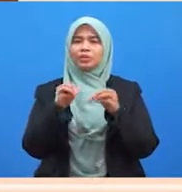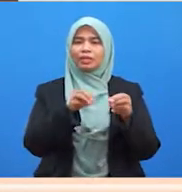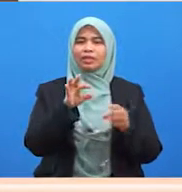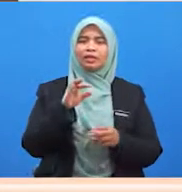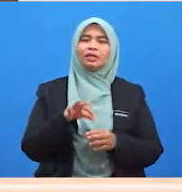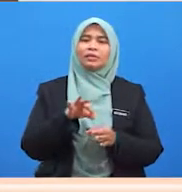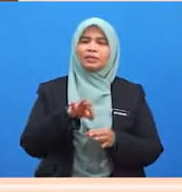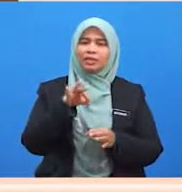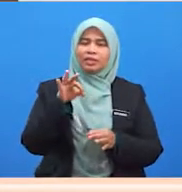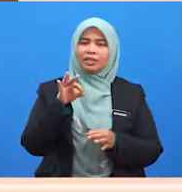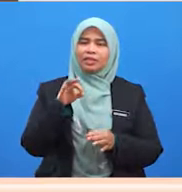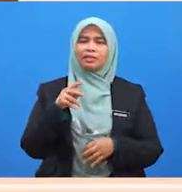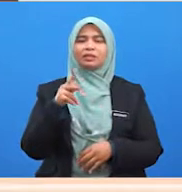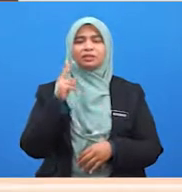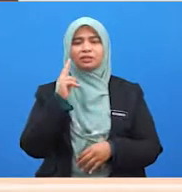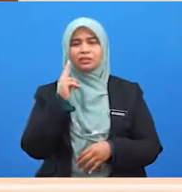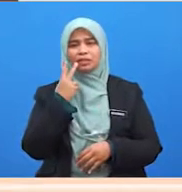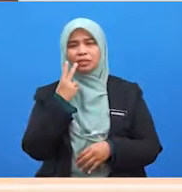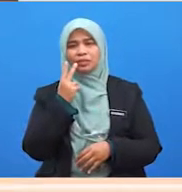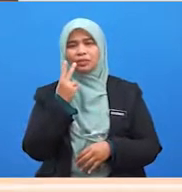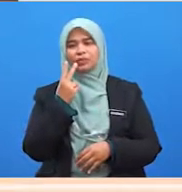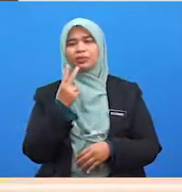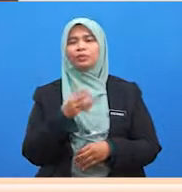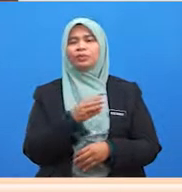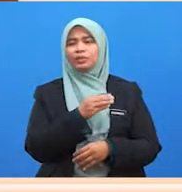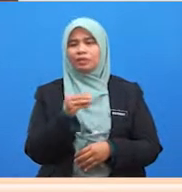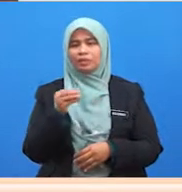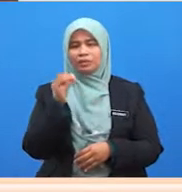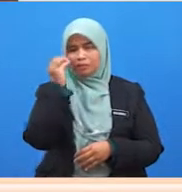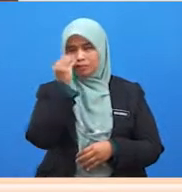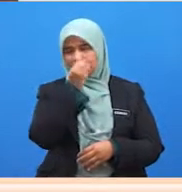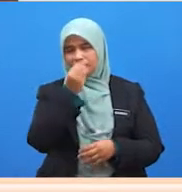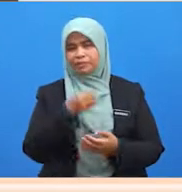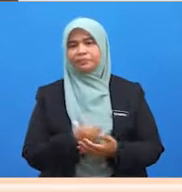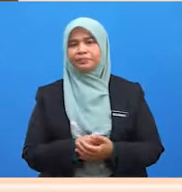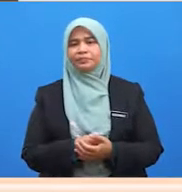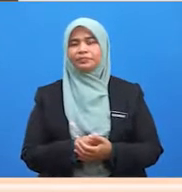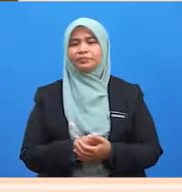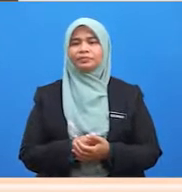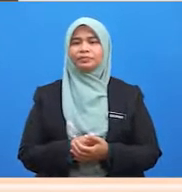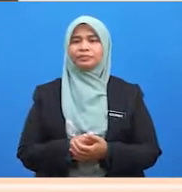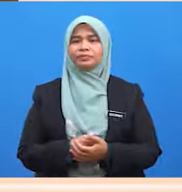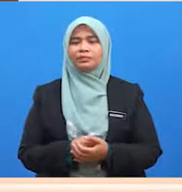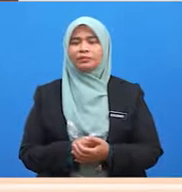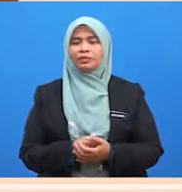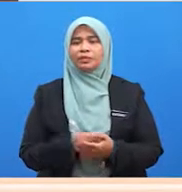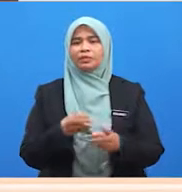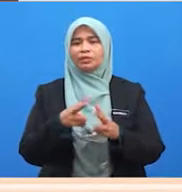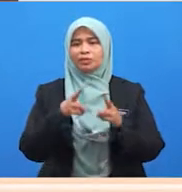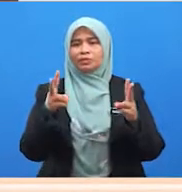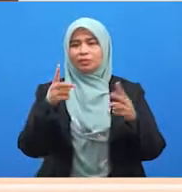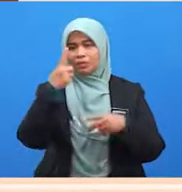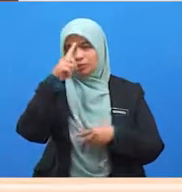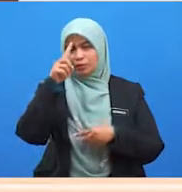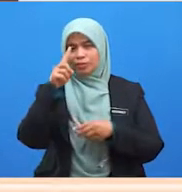kawasan tanah tinggi seperti Kundasang, Sabah dan Cameron Highlands di Pahang amat